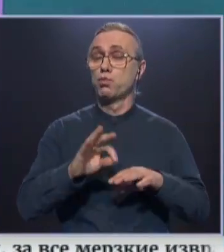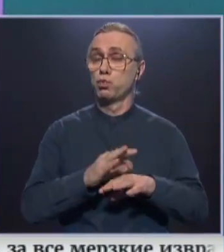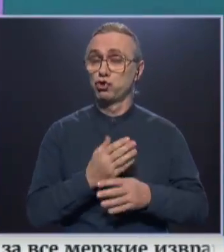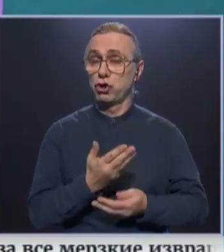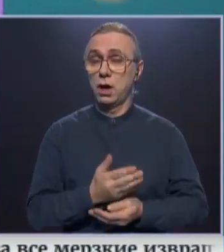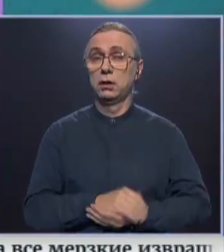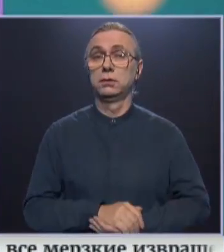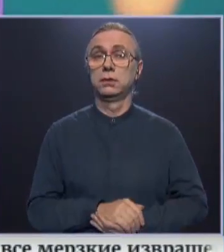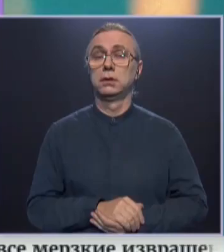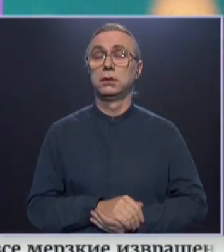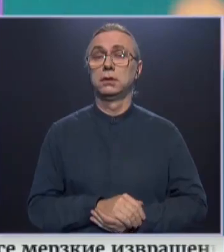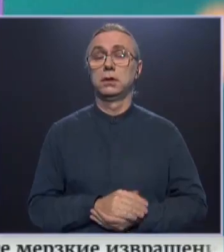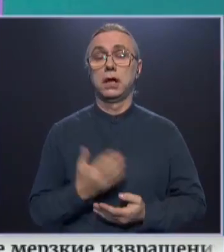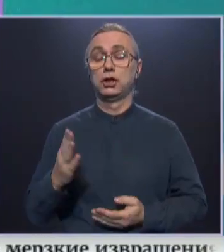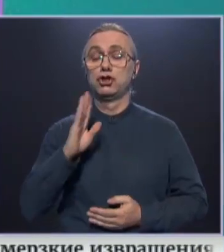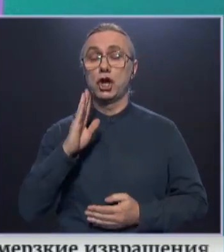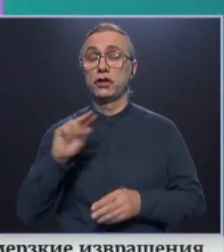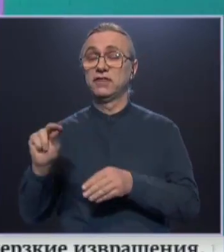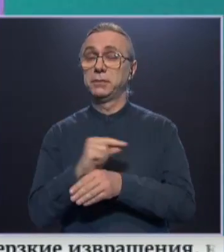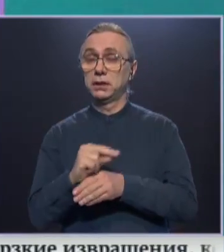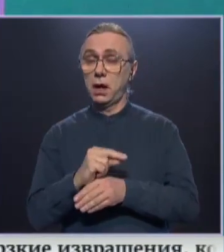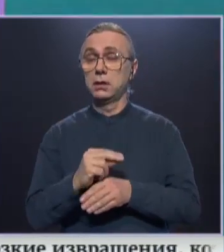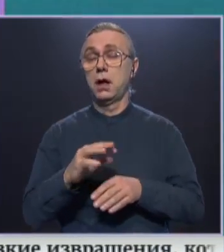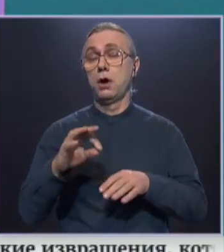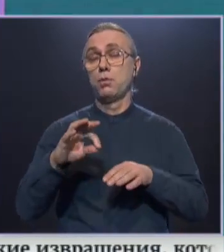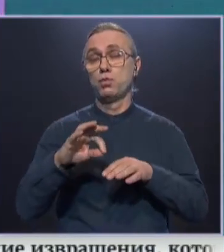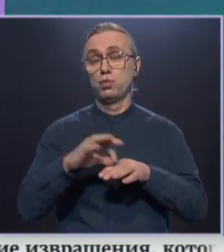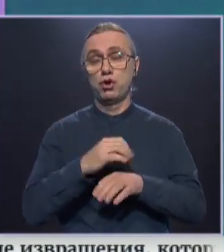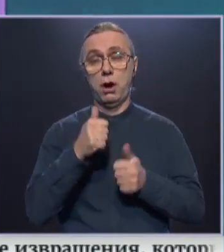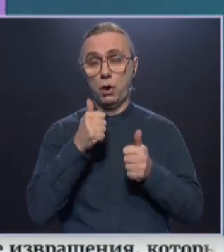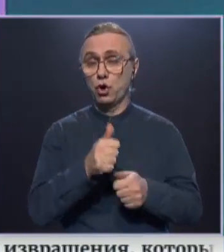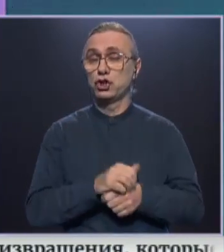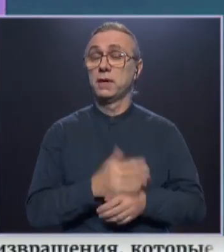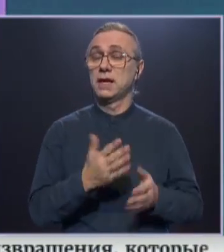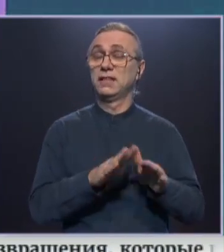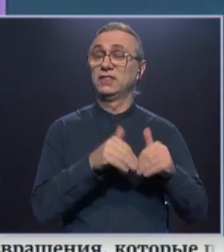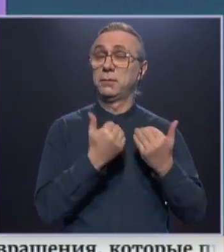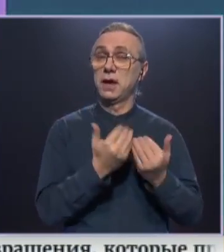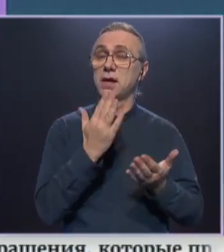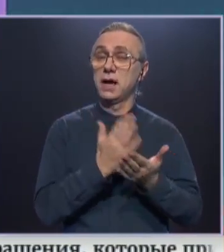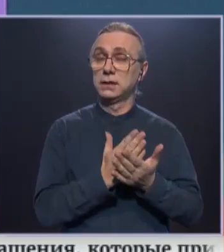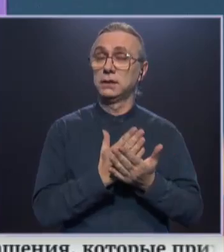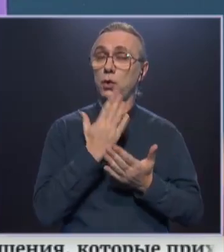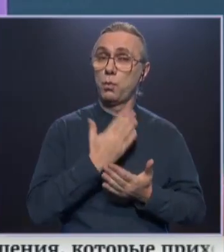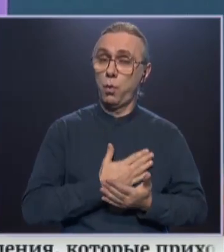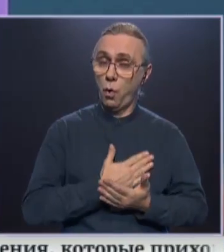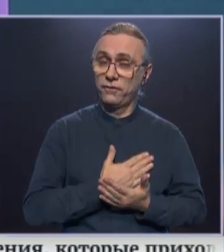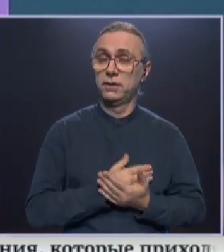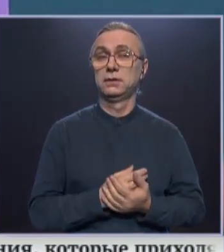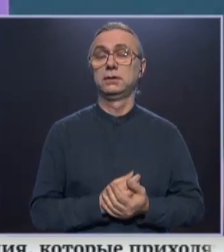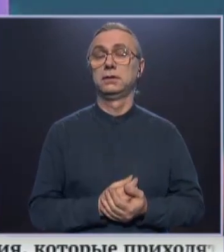женщина, воспитала его хорошим мужем, если в семье есть любовь, то я думаю, не только нужно простить, но